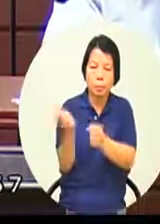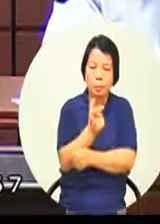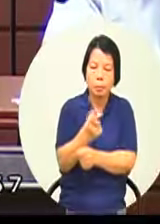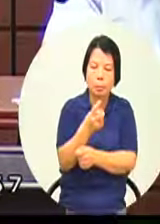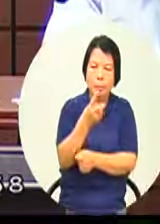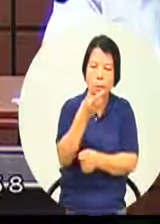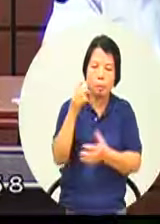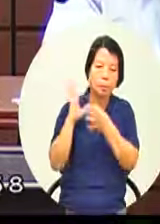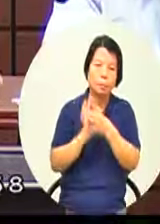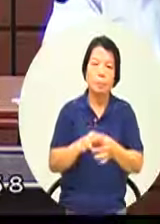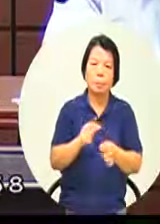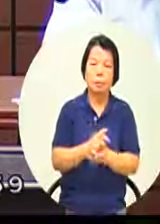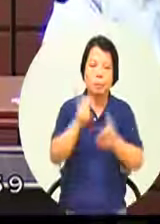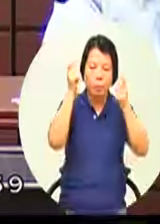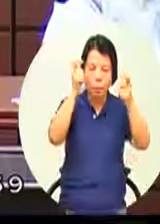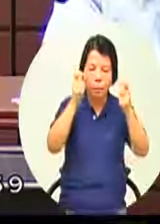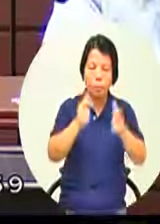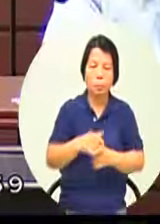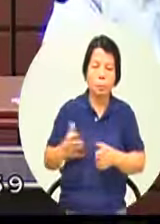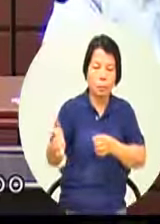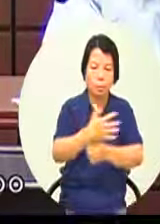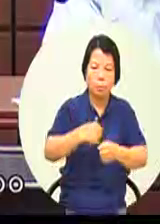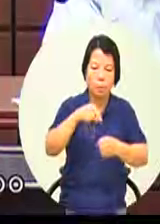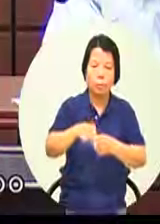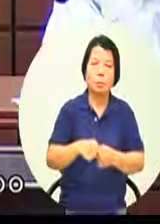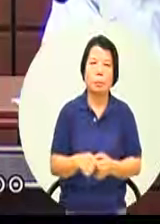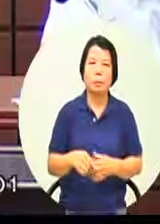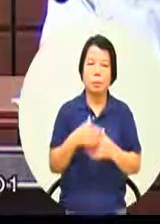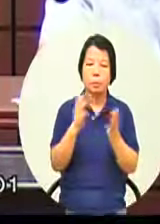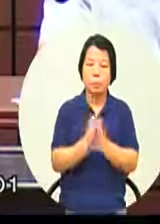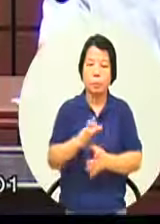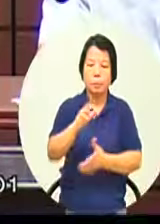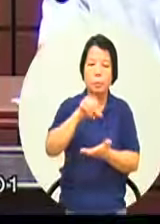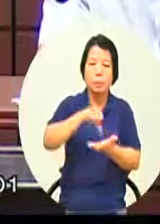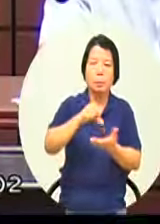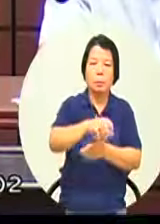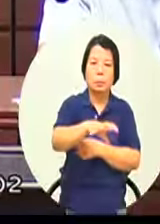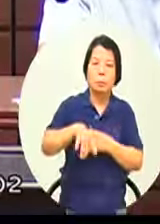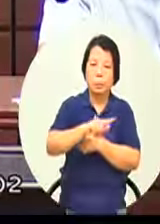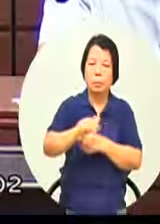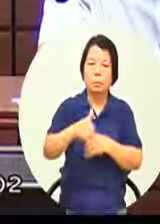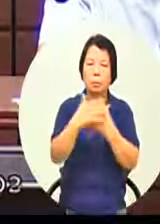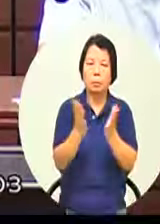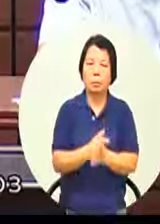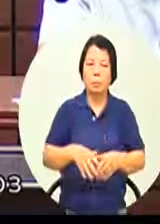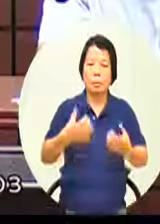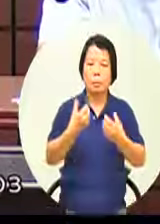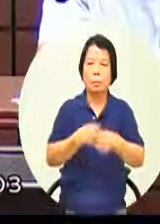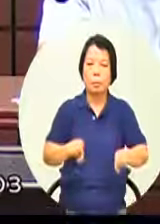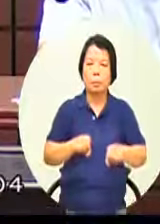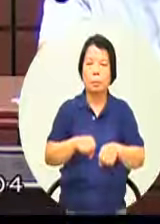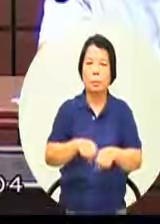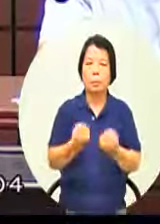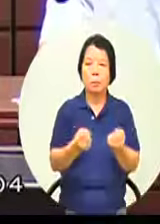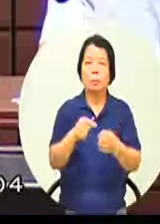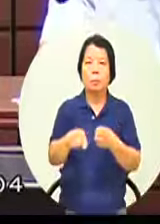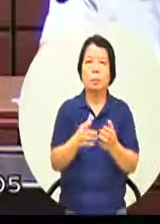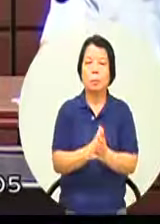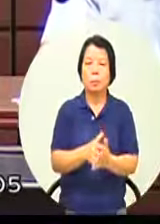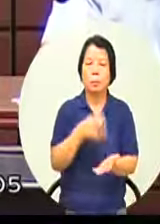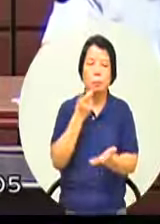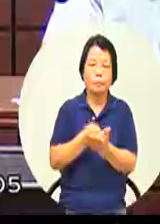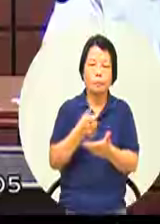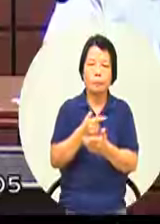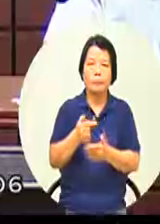管是高雄也好，或全国也好，台湾整个农产品的损耗，那尤其在蔬菜跟水果方面损耗相当严